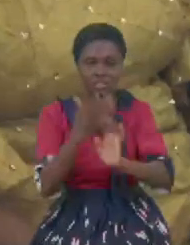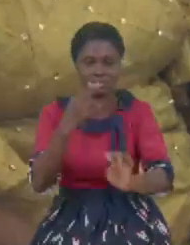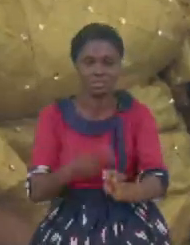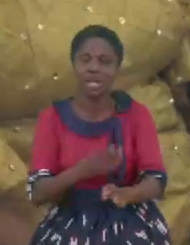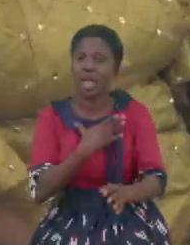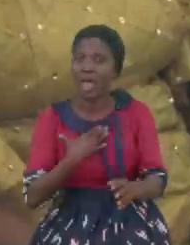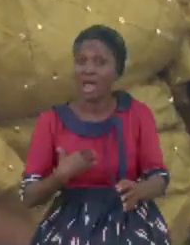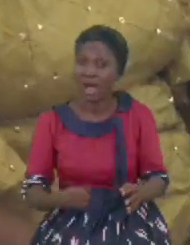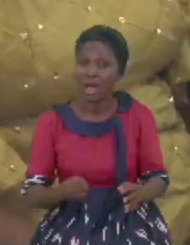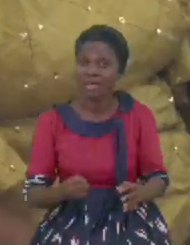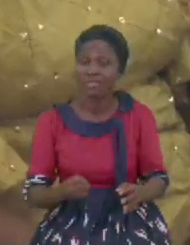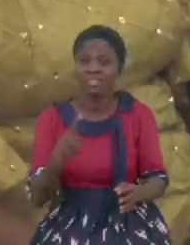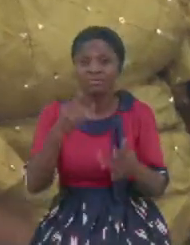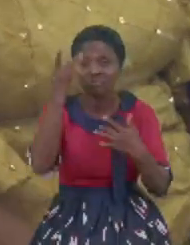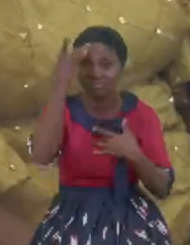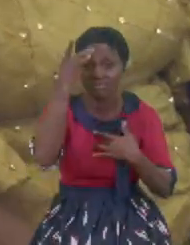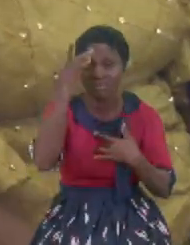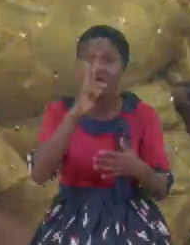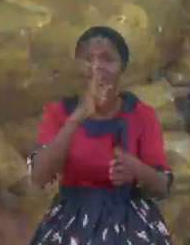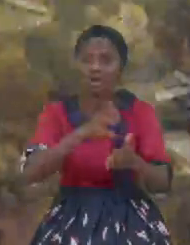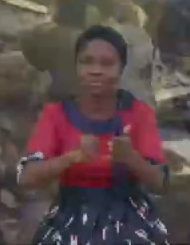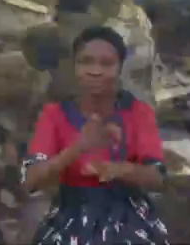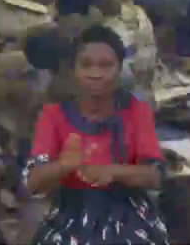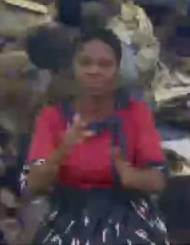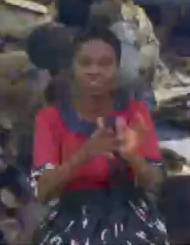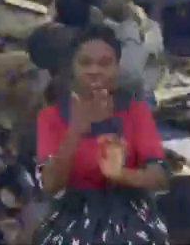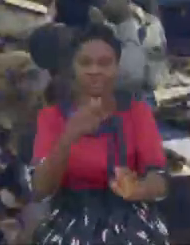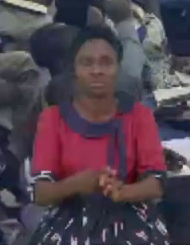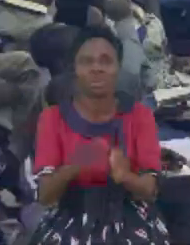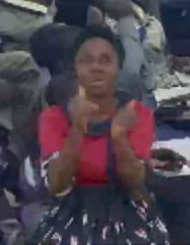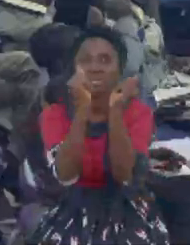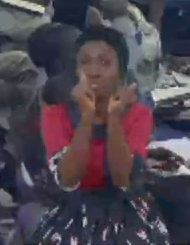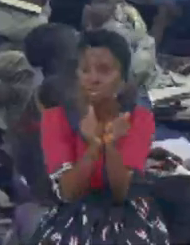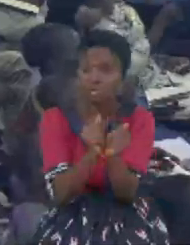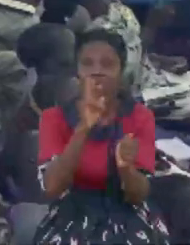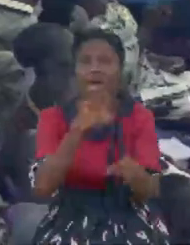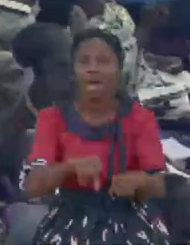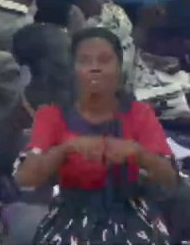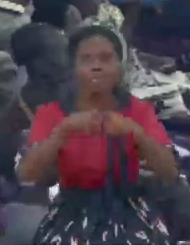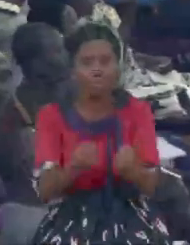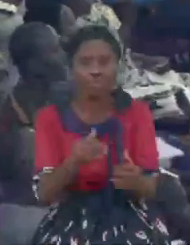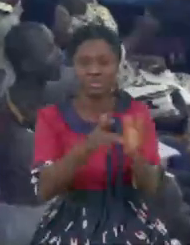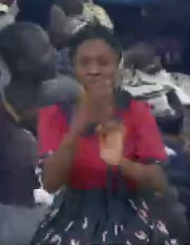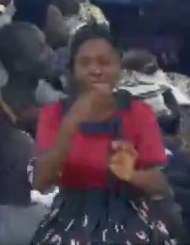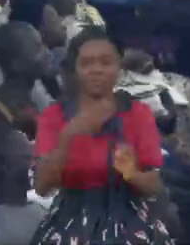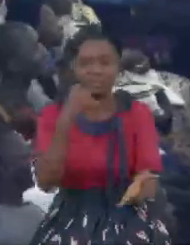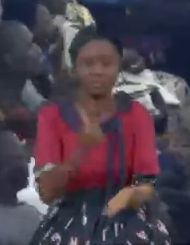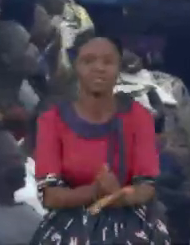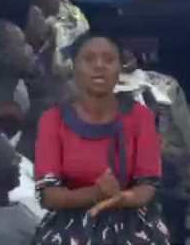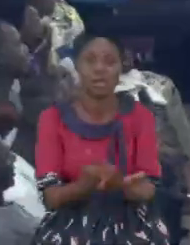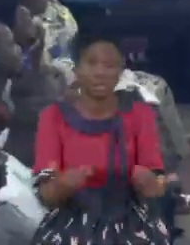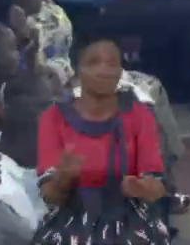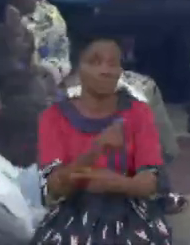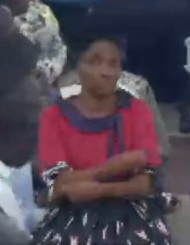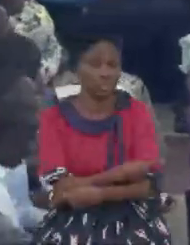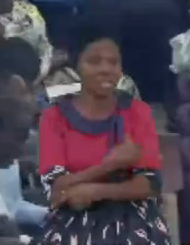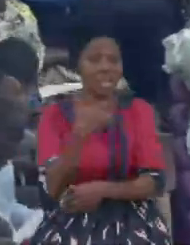ôtée. Et les maladies sont ôtées. Les jougs sont brisés.